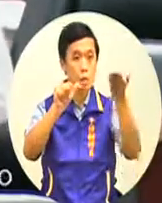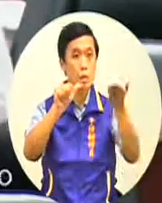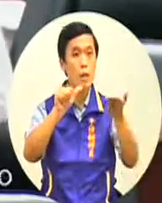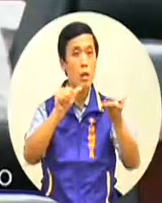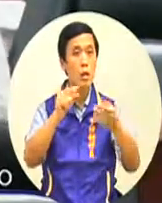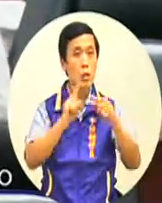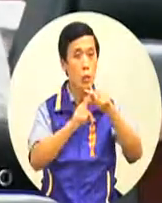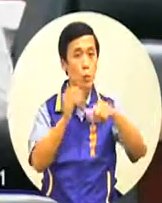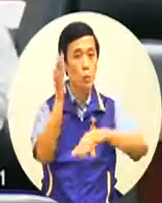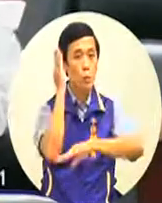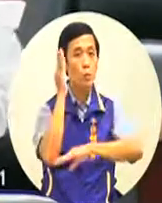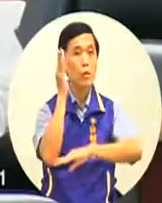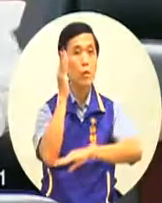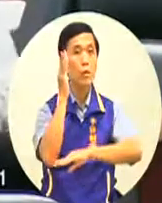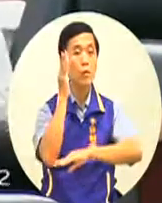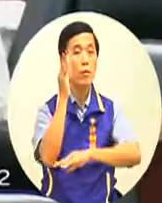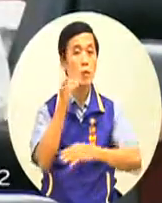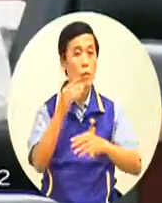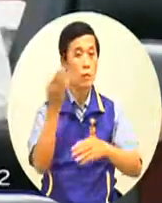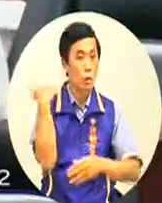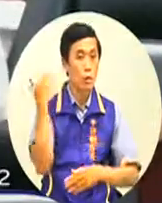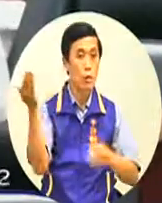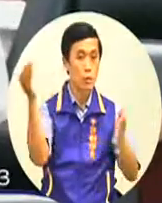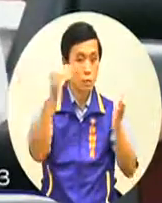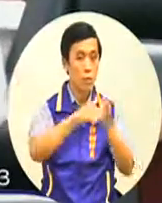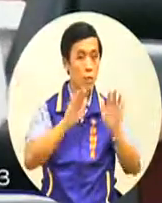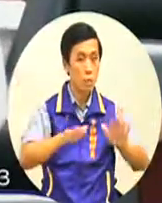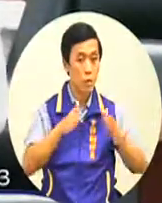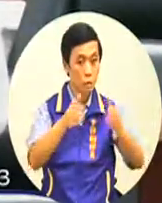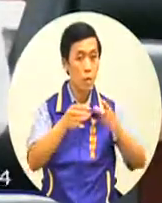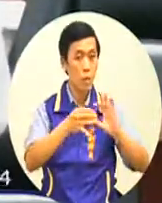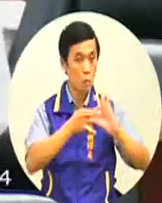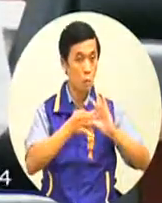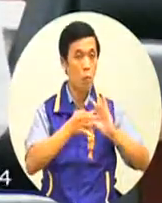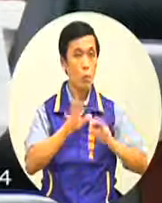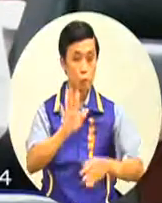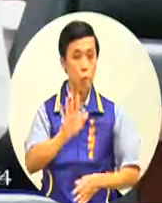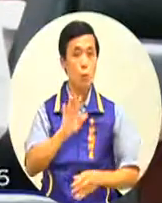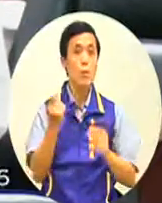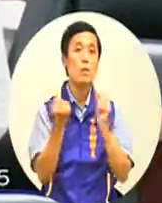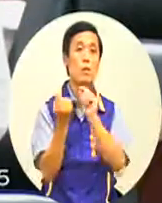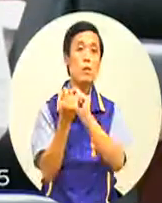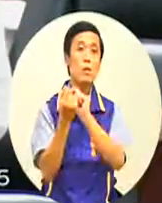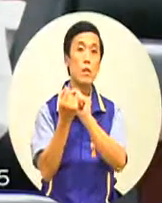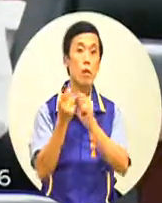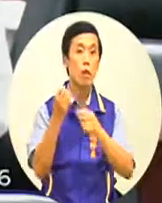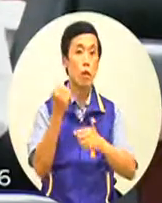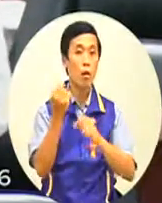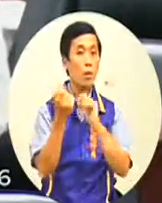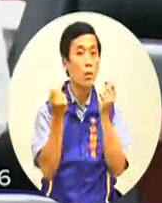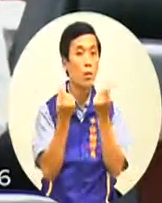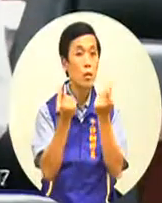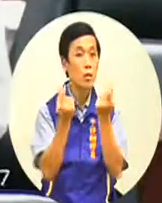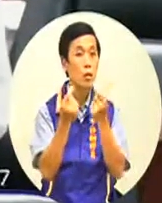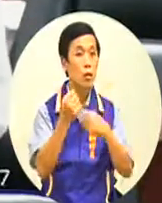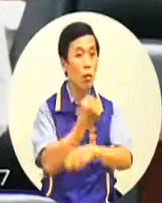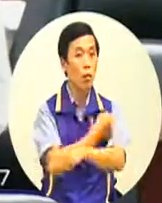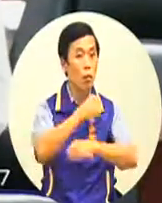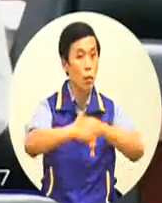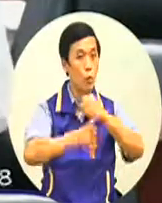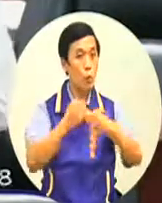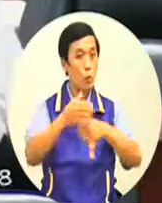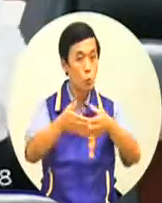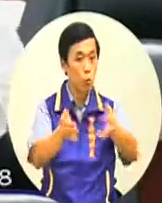央跟地方过去长期以来都有很关心这部分的问题。像劳动部其实过去几年其实都有针对